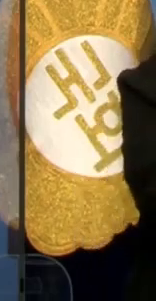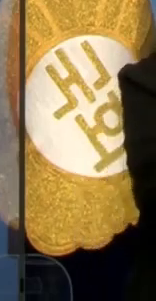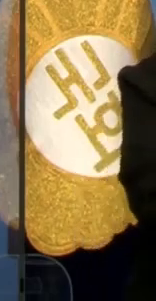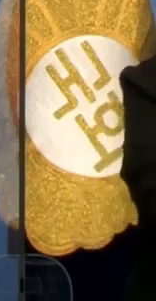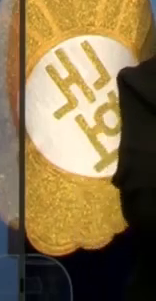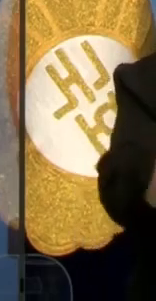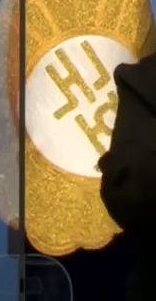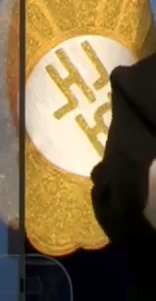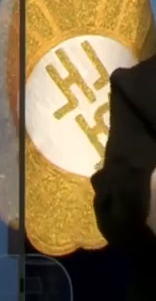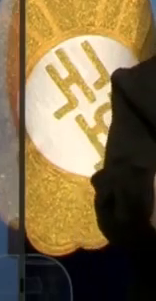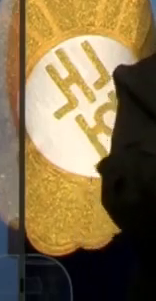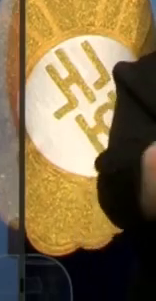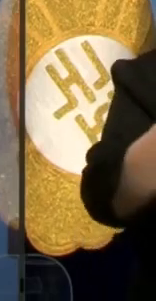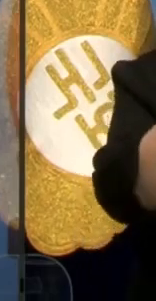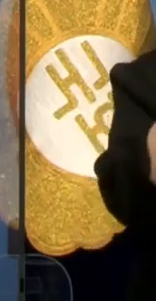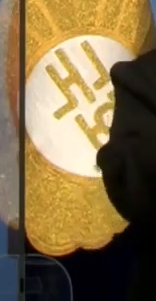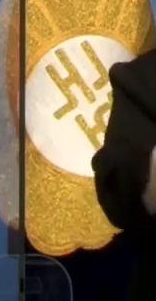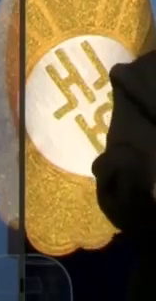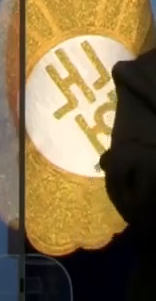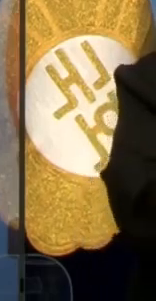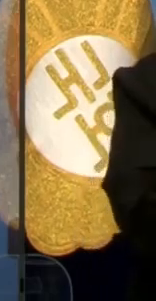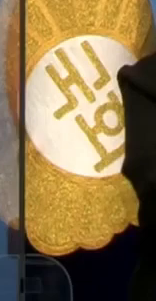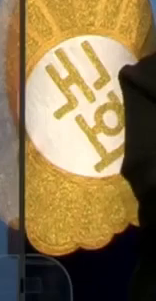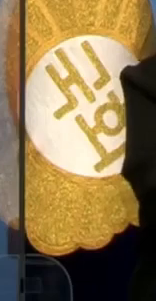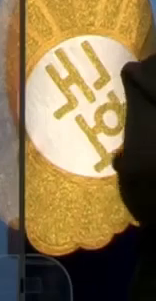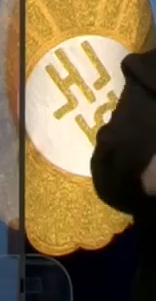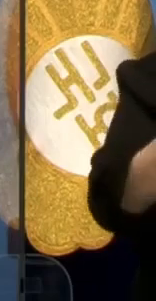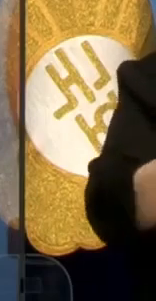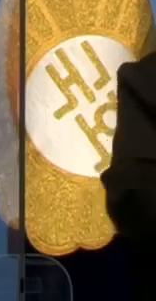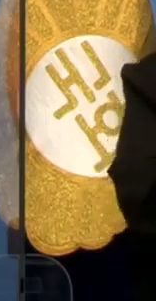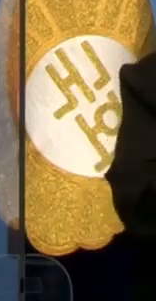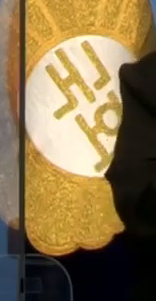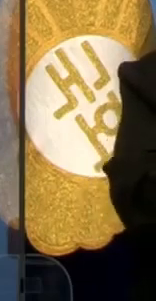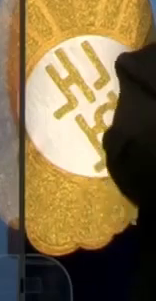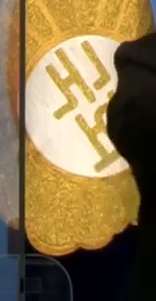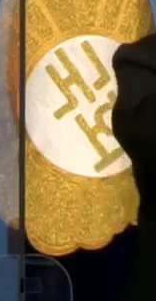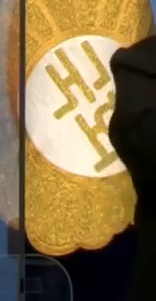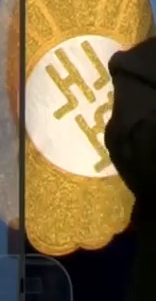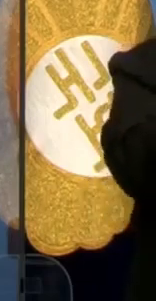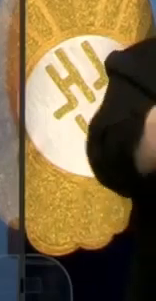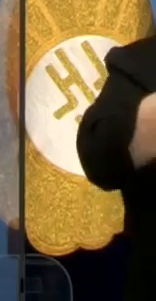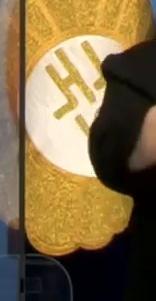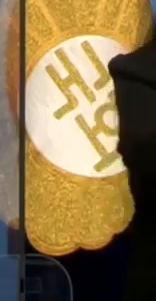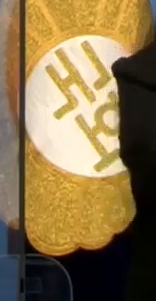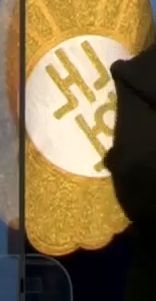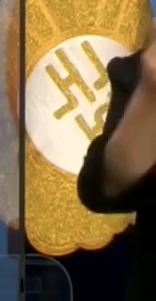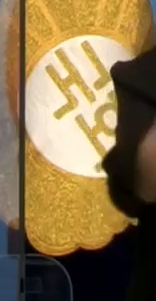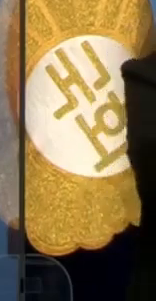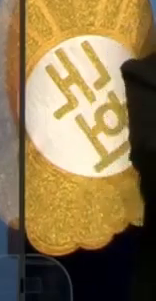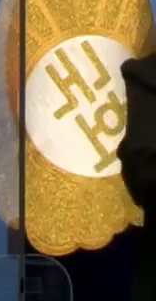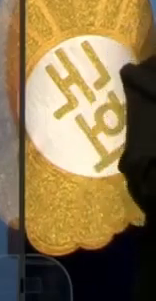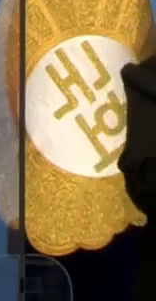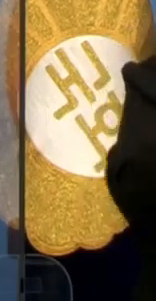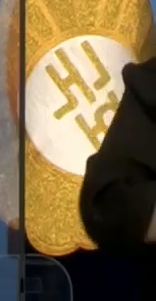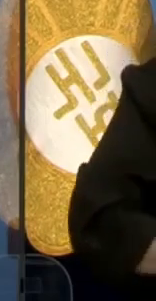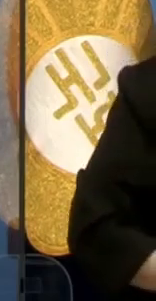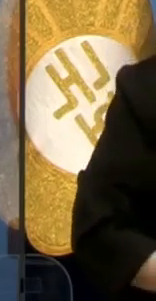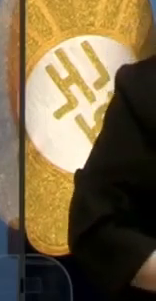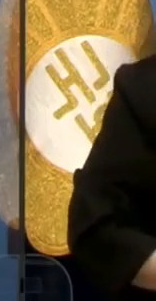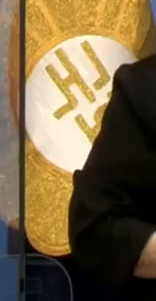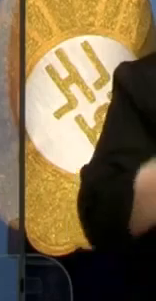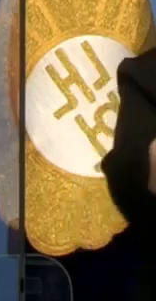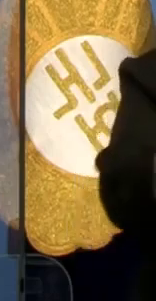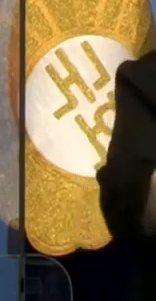국리민복, 국태민안이라는 정치의 근본 목적을 이루기 위해서 반드시 정권교체를 이루어내야 합니다. 이를